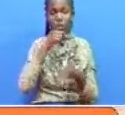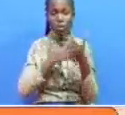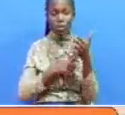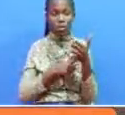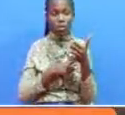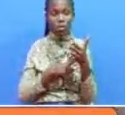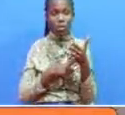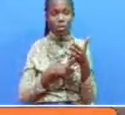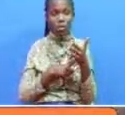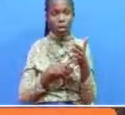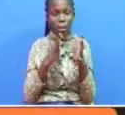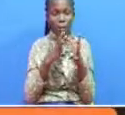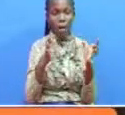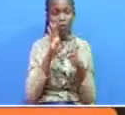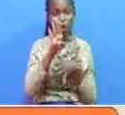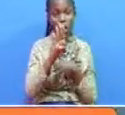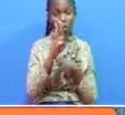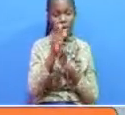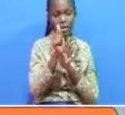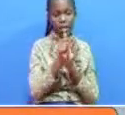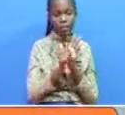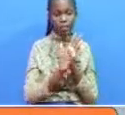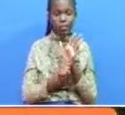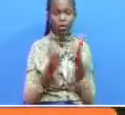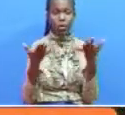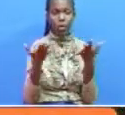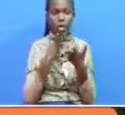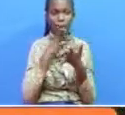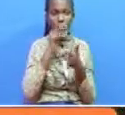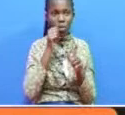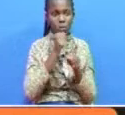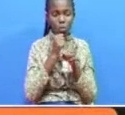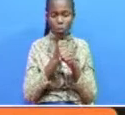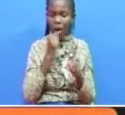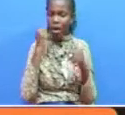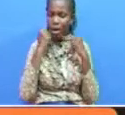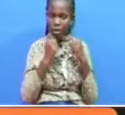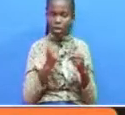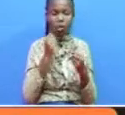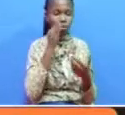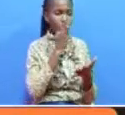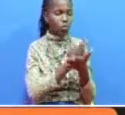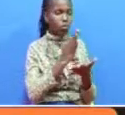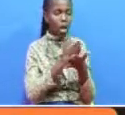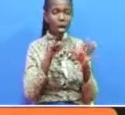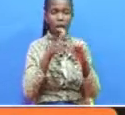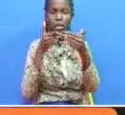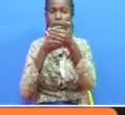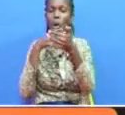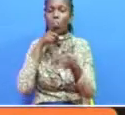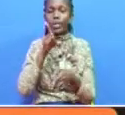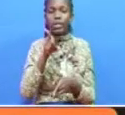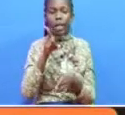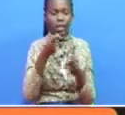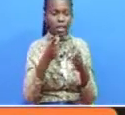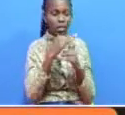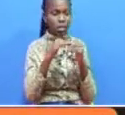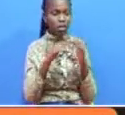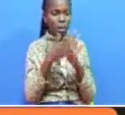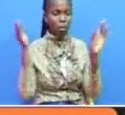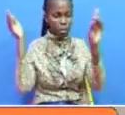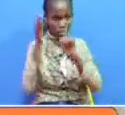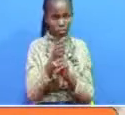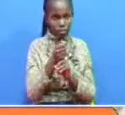wakila wakivatisi ta Big Four Agenda. Navala wadhukumete na vitivyo kwekeithia kana ndhini watongo iwake isi ondhene